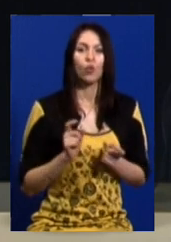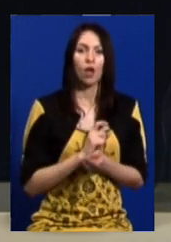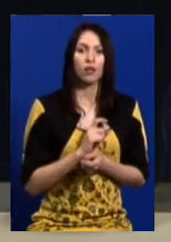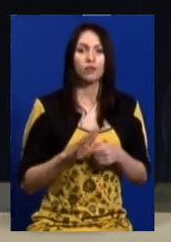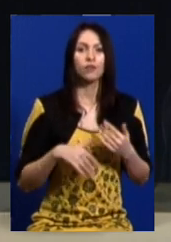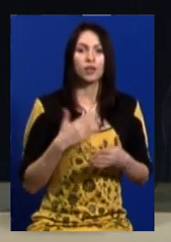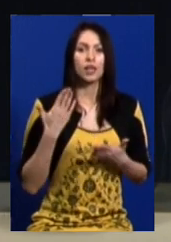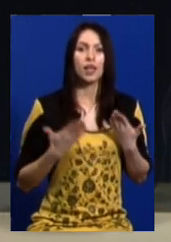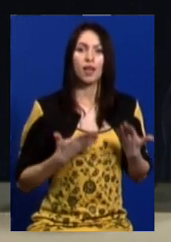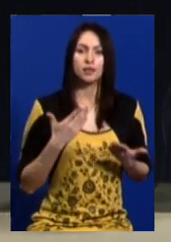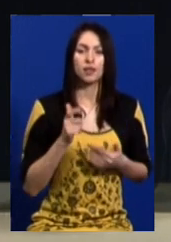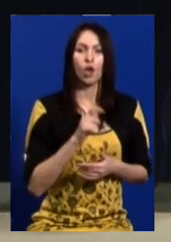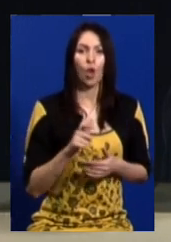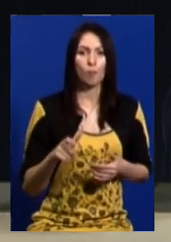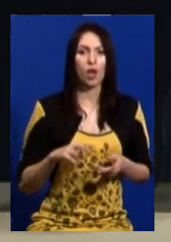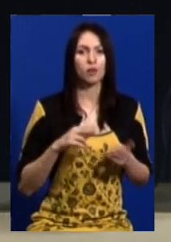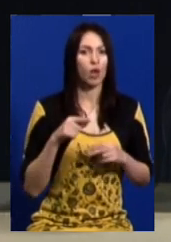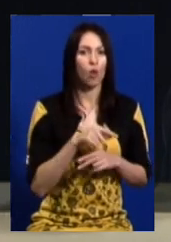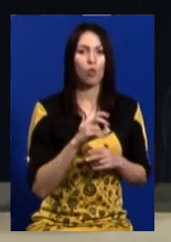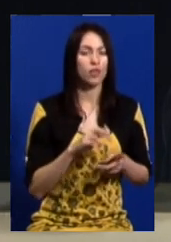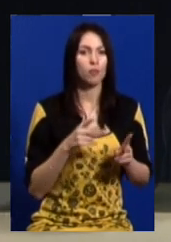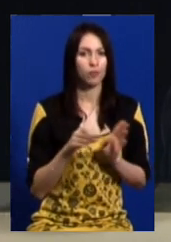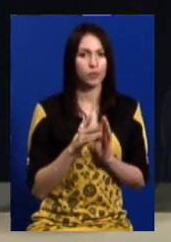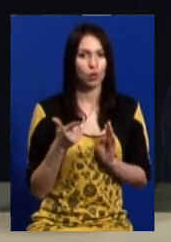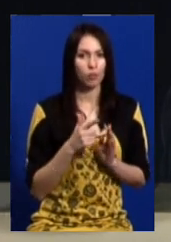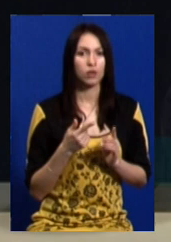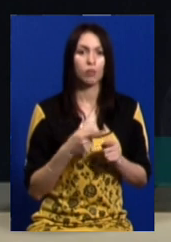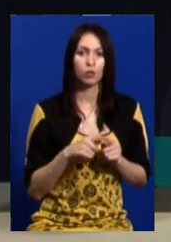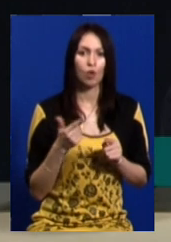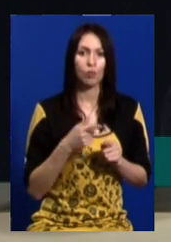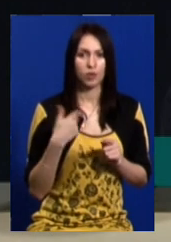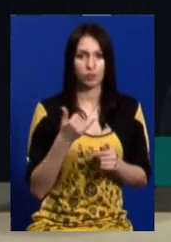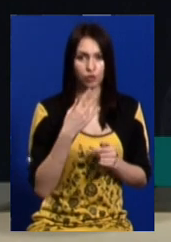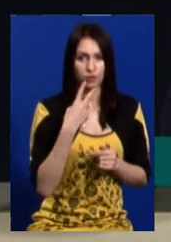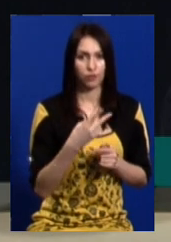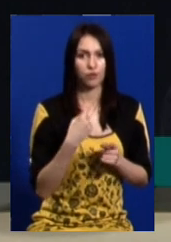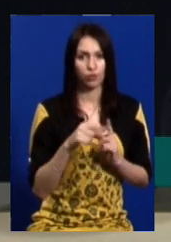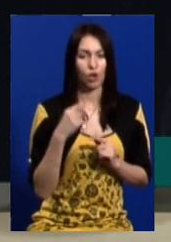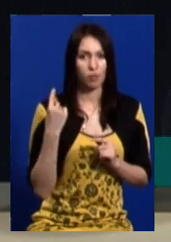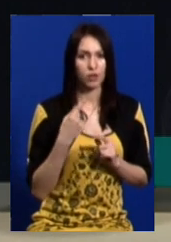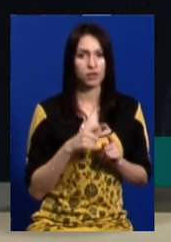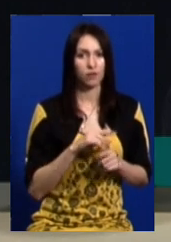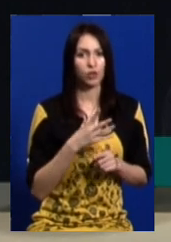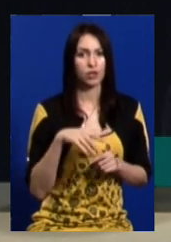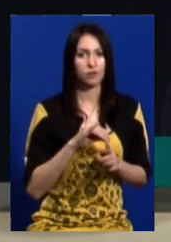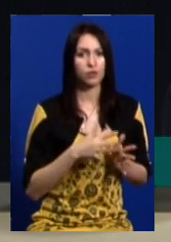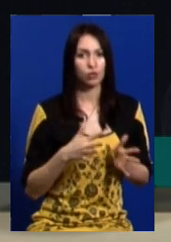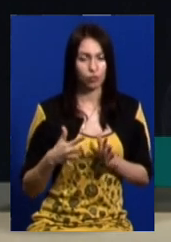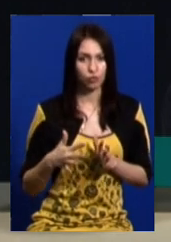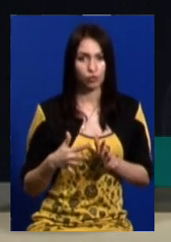Якщо громада перейшла, а він не перейшов з громадою, тому громада, ми бачимо зараз в інших областях оці всі випадки,